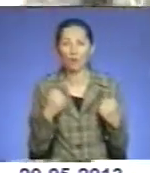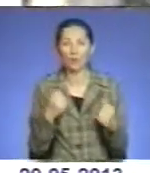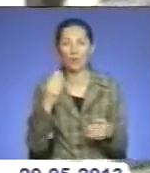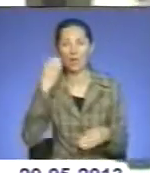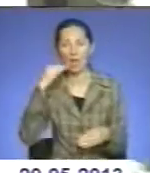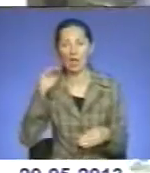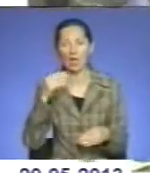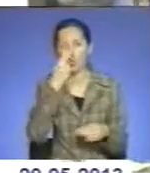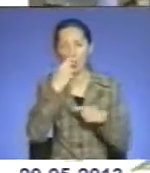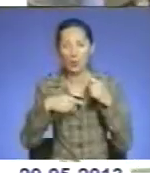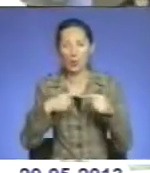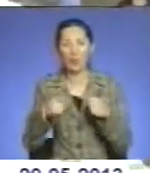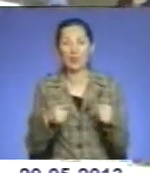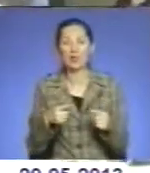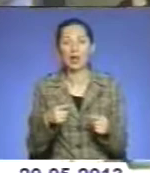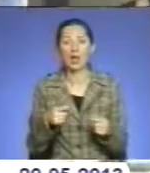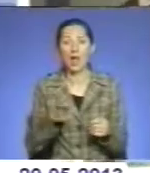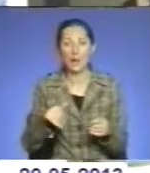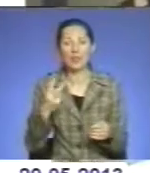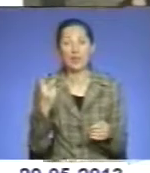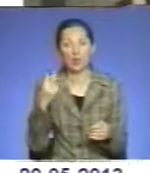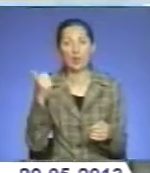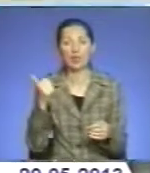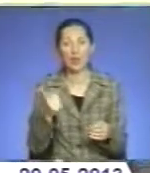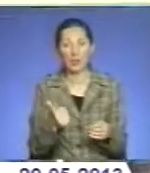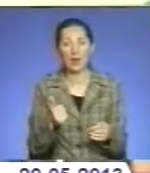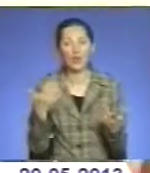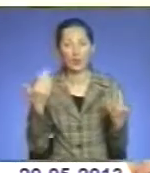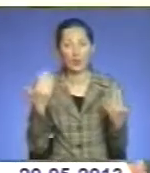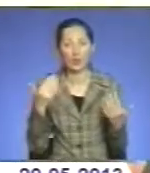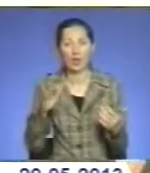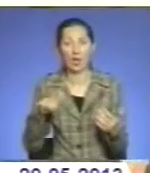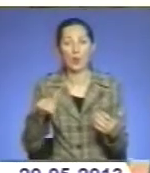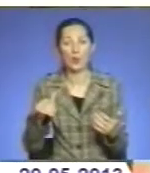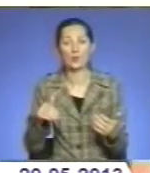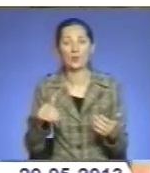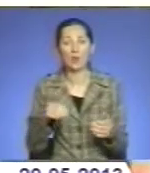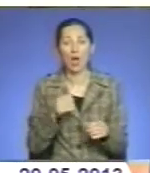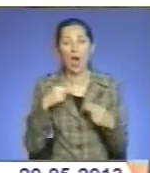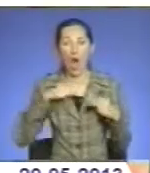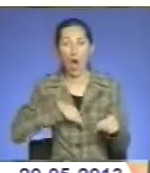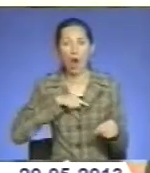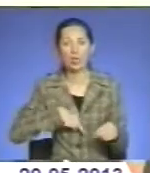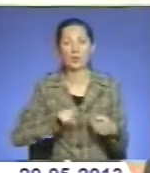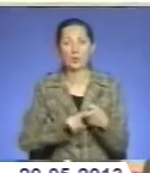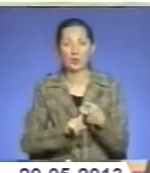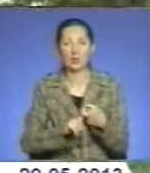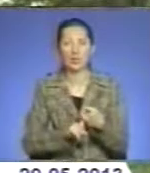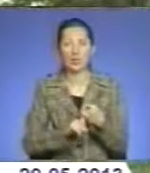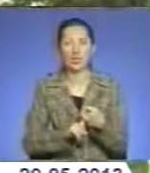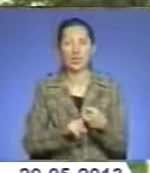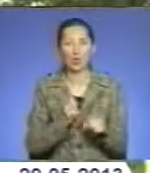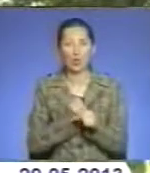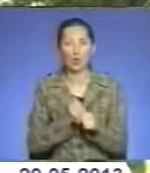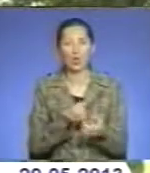Найкраще адаптуватися до буднів після двотижневої відпустки. Подальша продуктивність організму залежить від того, як провели відпустку.